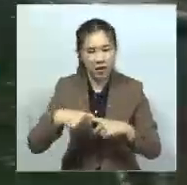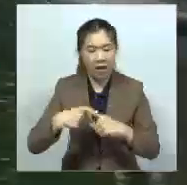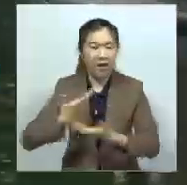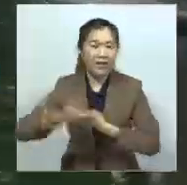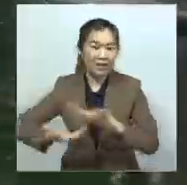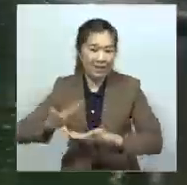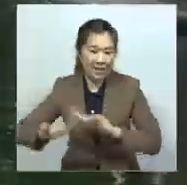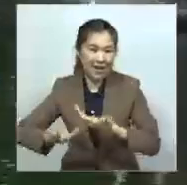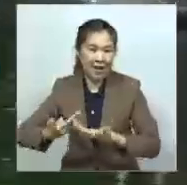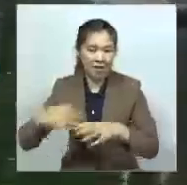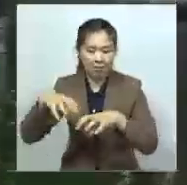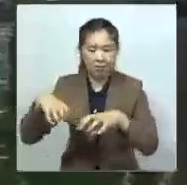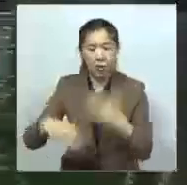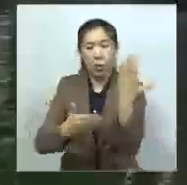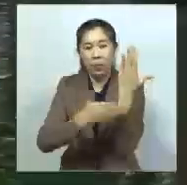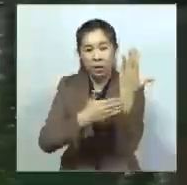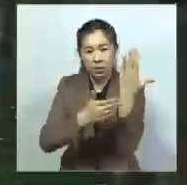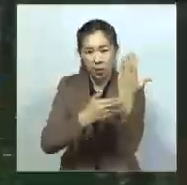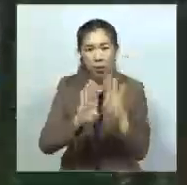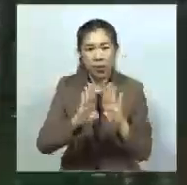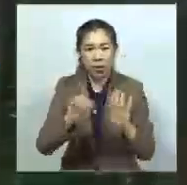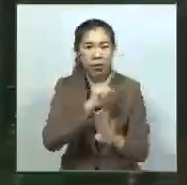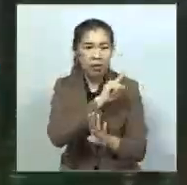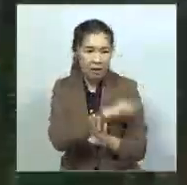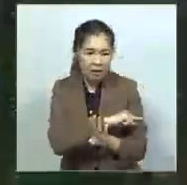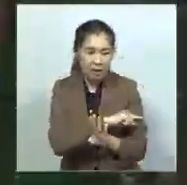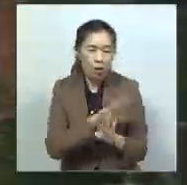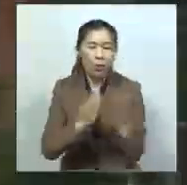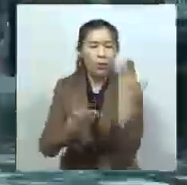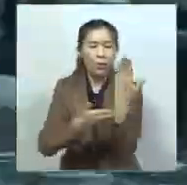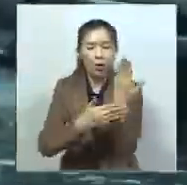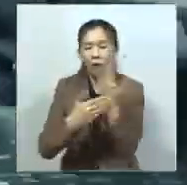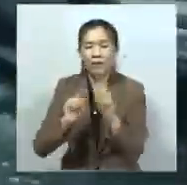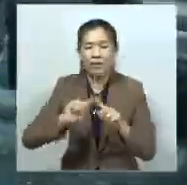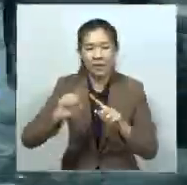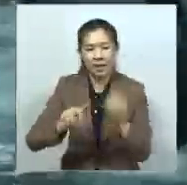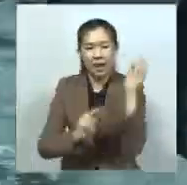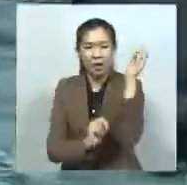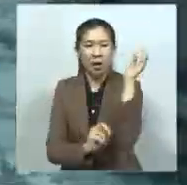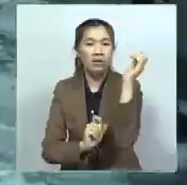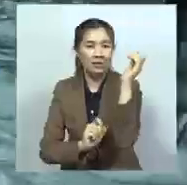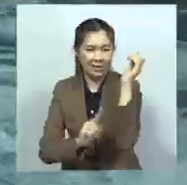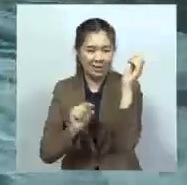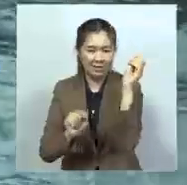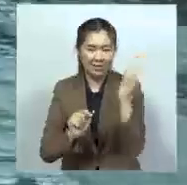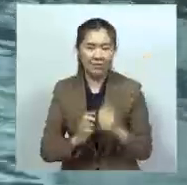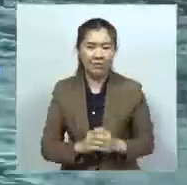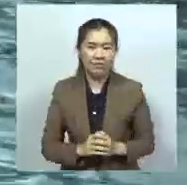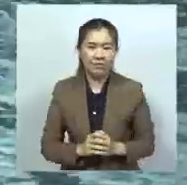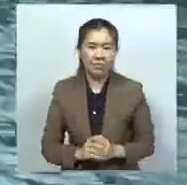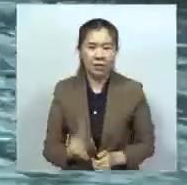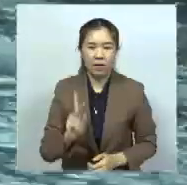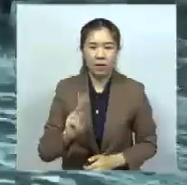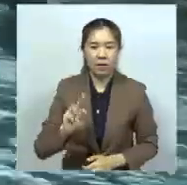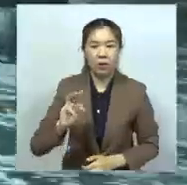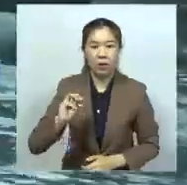ขวางตลาดหัวอิฐซอยประตูขาวซอยพเนียดและซอยบ่ออ่างเทศบาลนครศรีธรรมราชทางกรมช